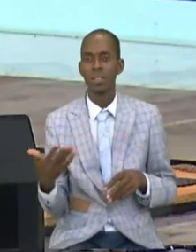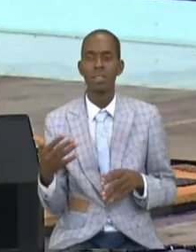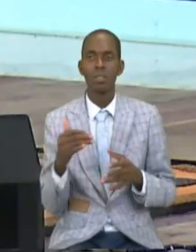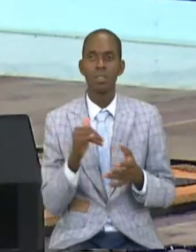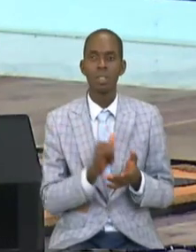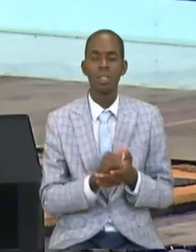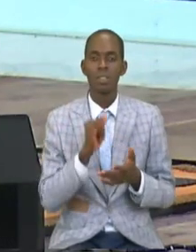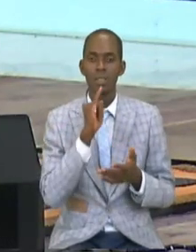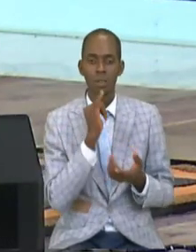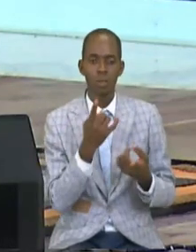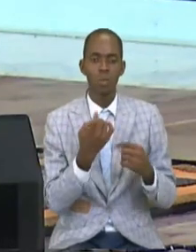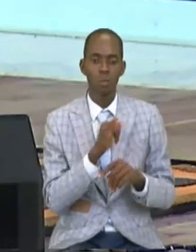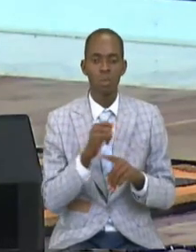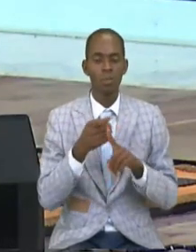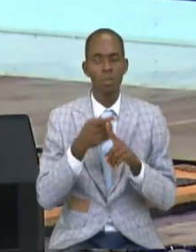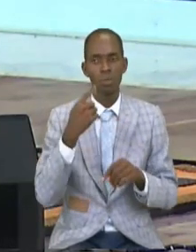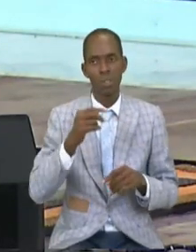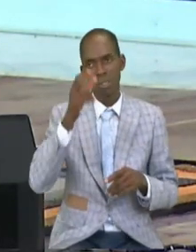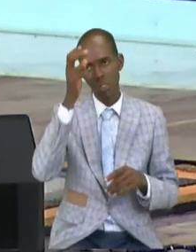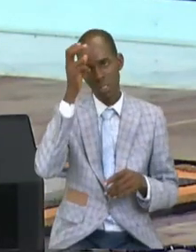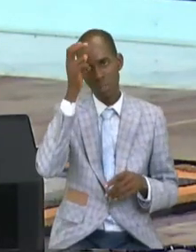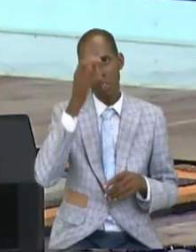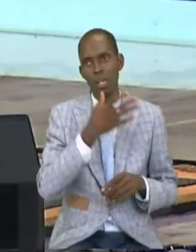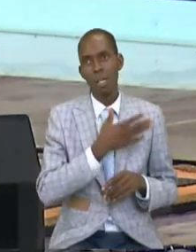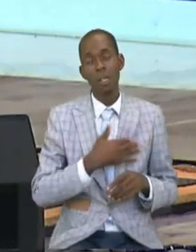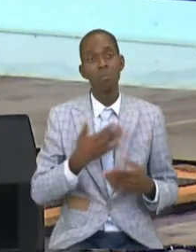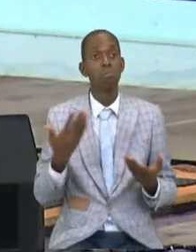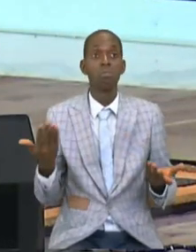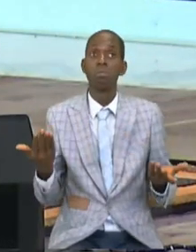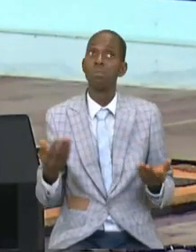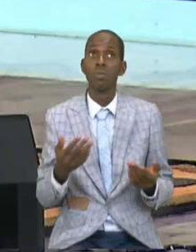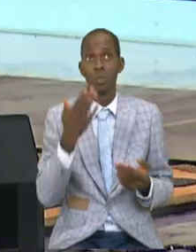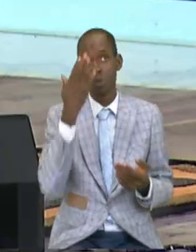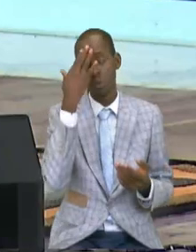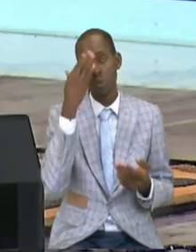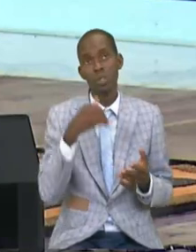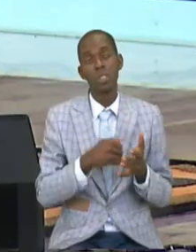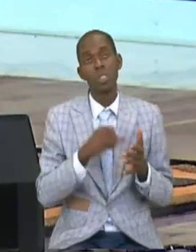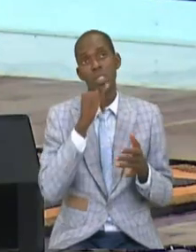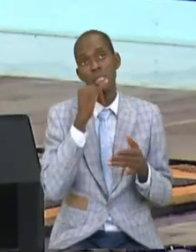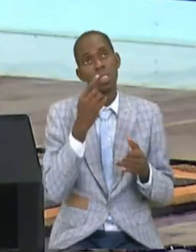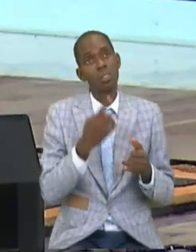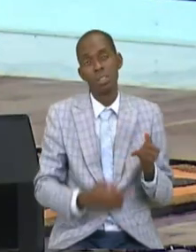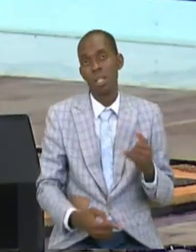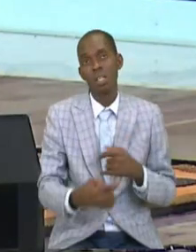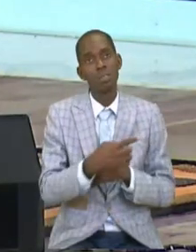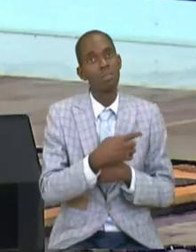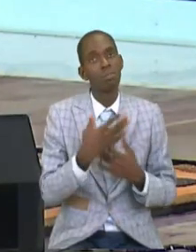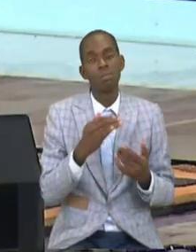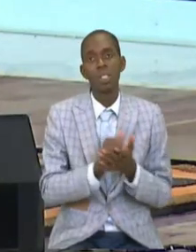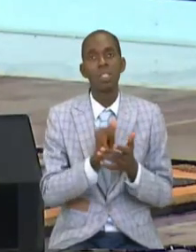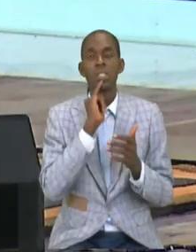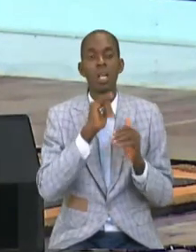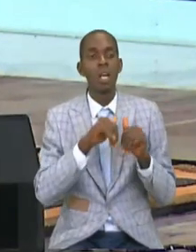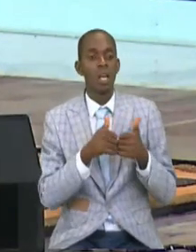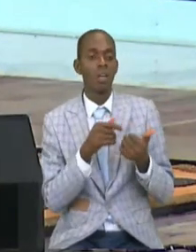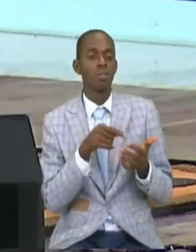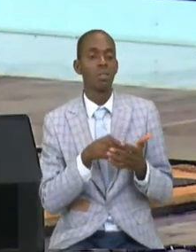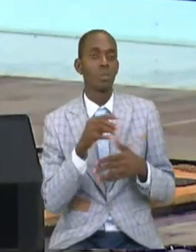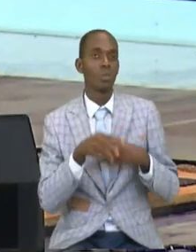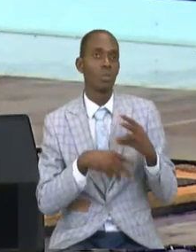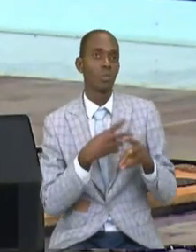aucune insurrection du diable. Et pour dire que, oui, ce sont les derniers jours, c'est ainsi